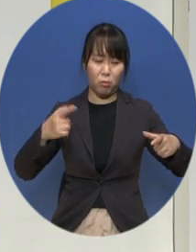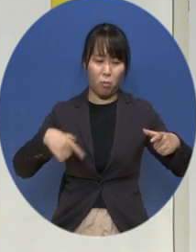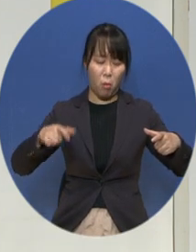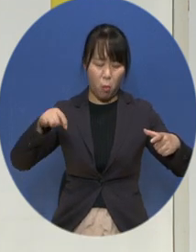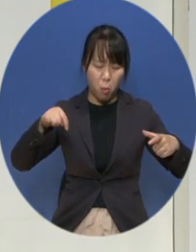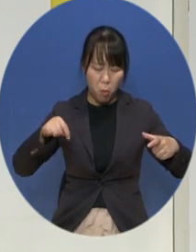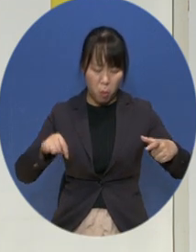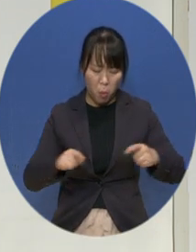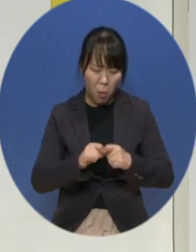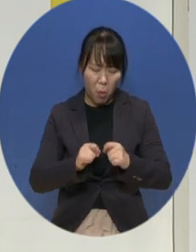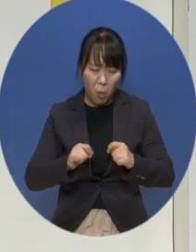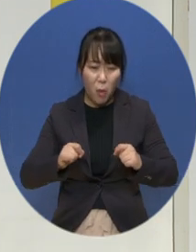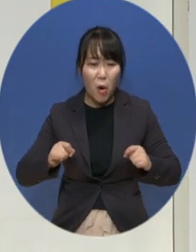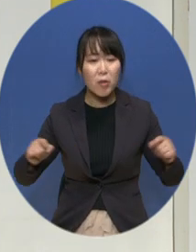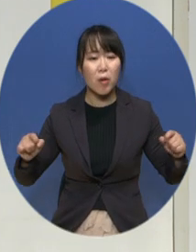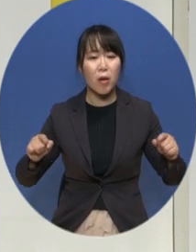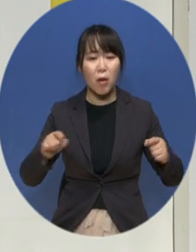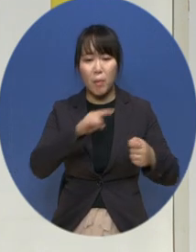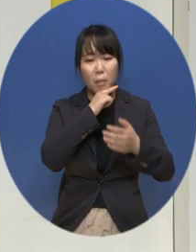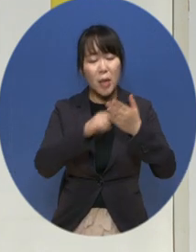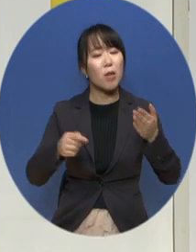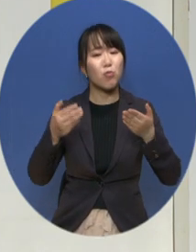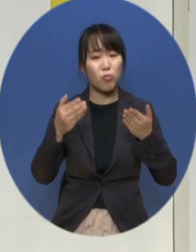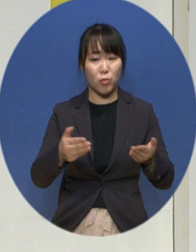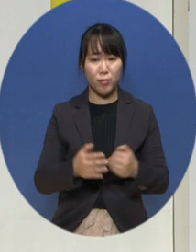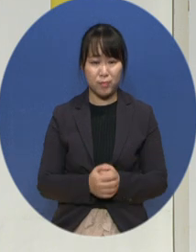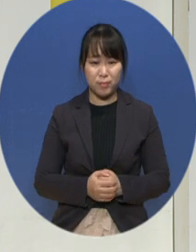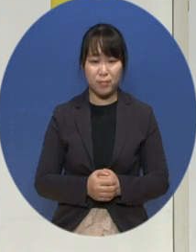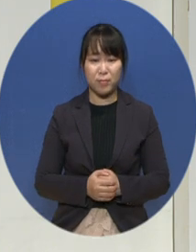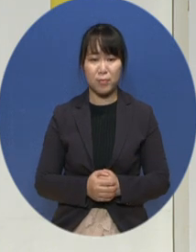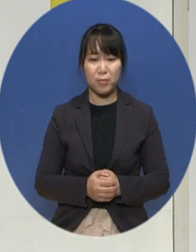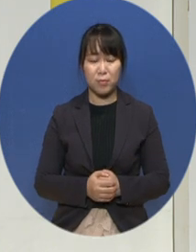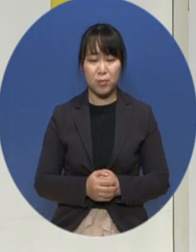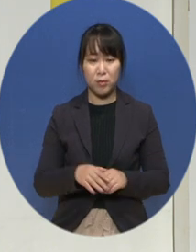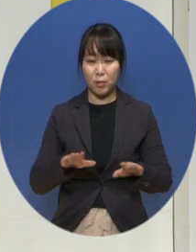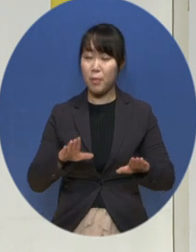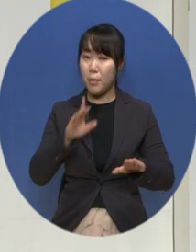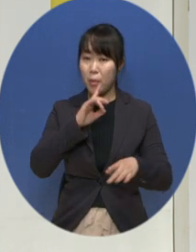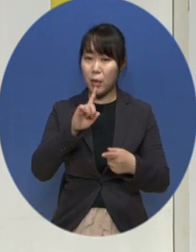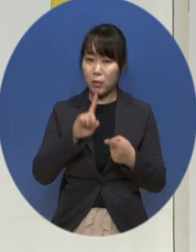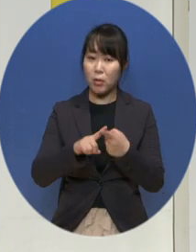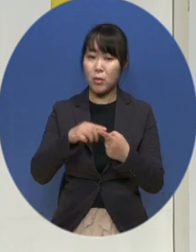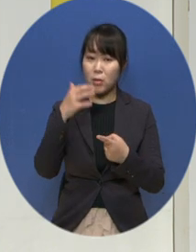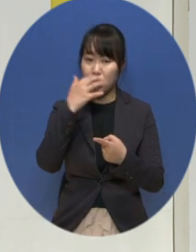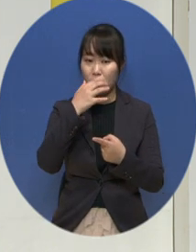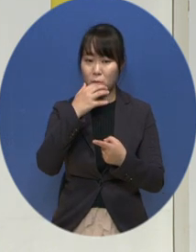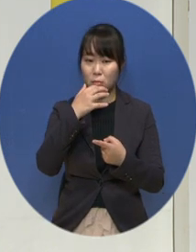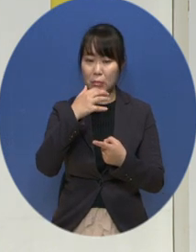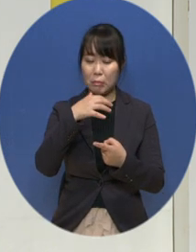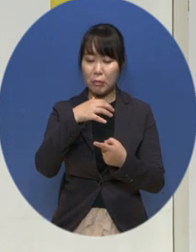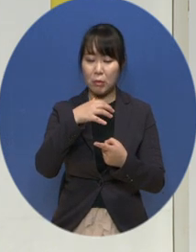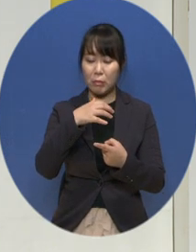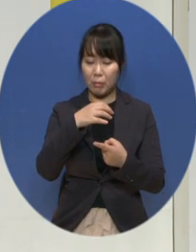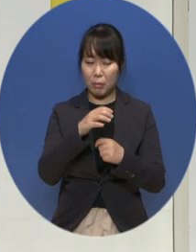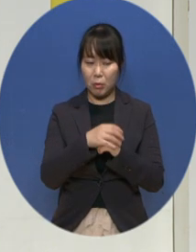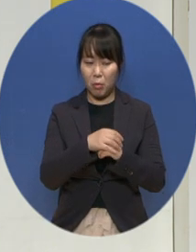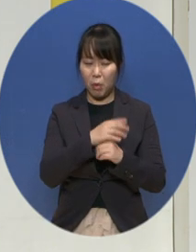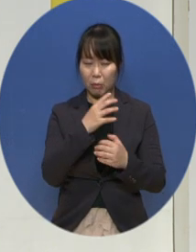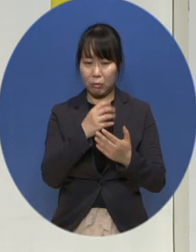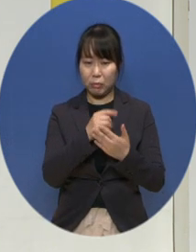오랫동안 그 피해를 주지 않습니다 피해가 한테 많 아 지금 말씀드린 송 차체